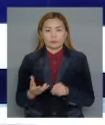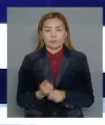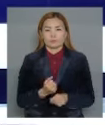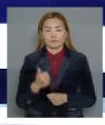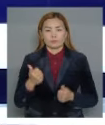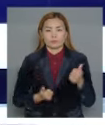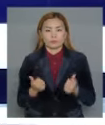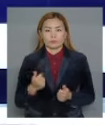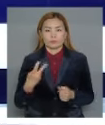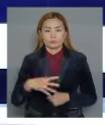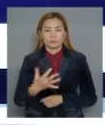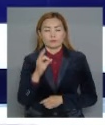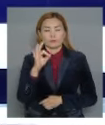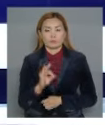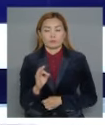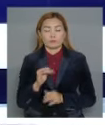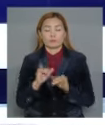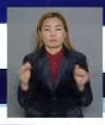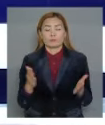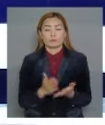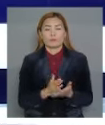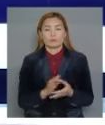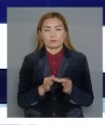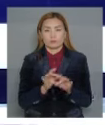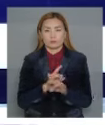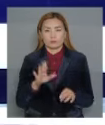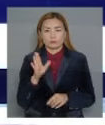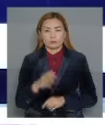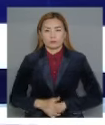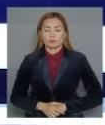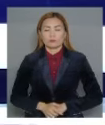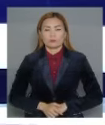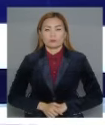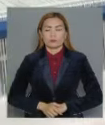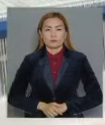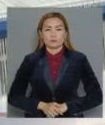былтырғымен салыстырғанда 25%-ға көбейген. Толығырақ тілші бейнесюжетінде.